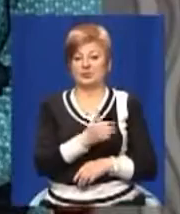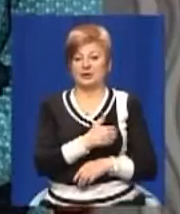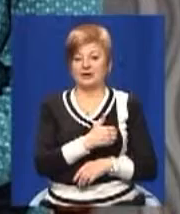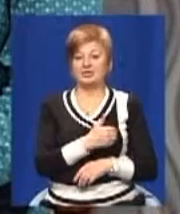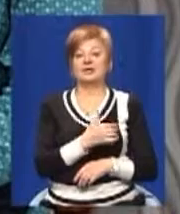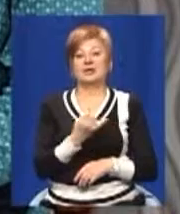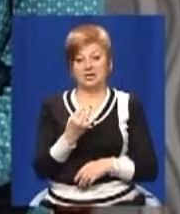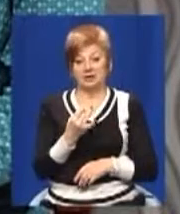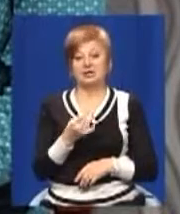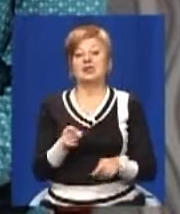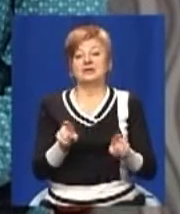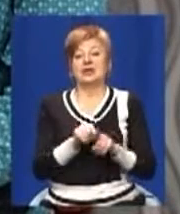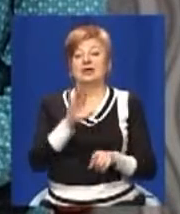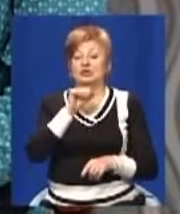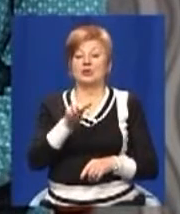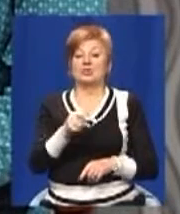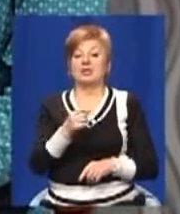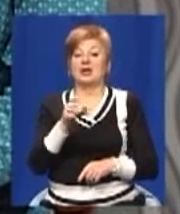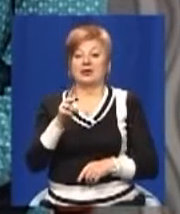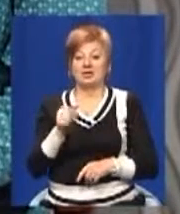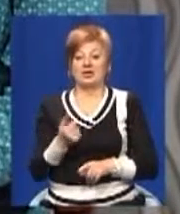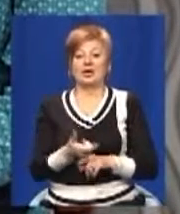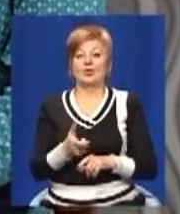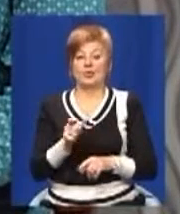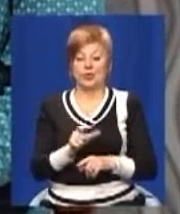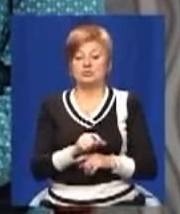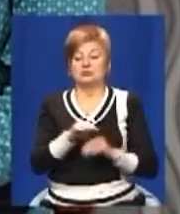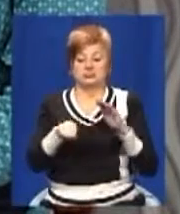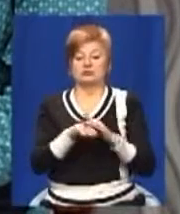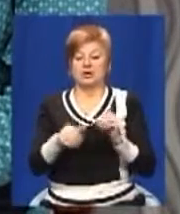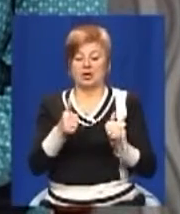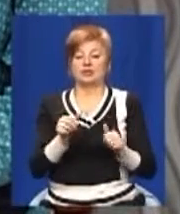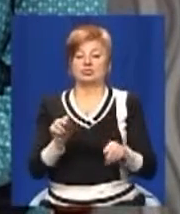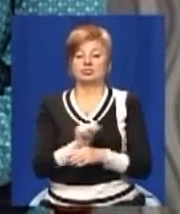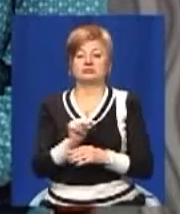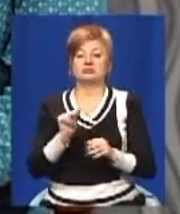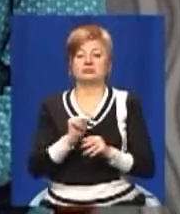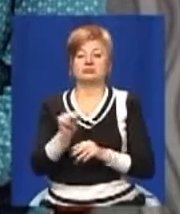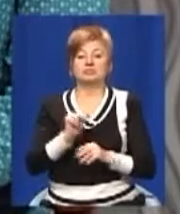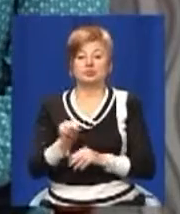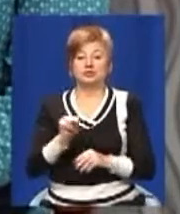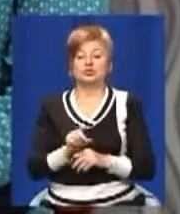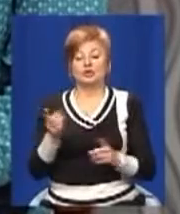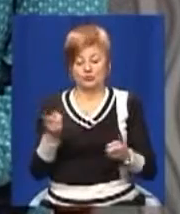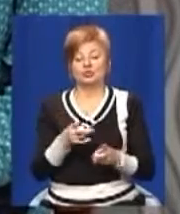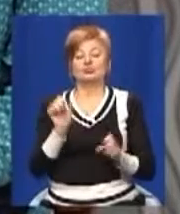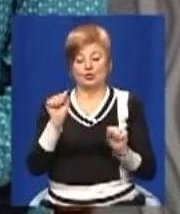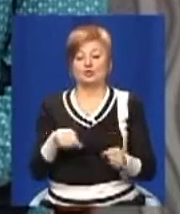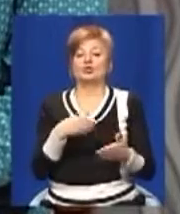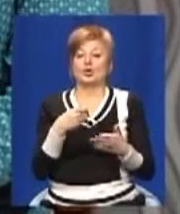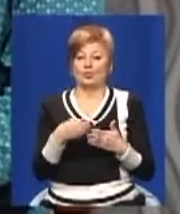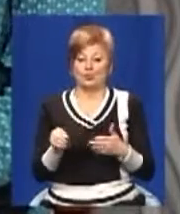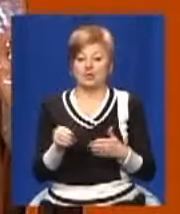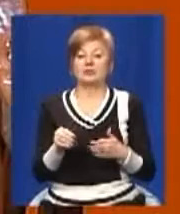І, звичайно, також лайки, вони дуже добре, до речі, піддаються дресуруванню. Тож, власне, придбати і купити такого улюбленця